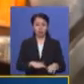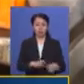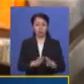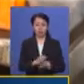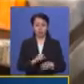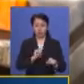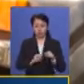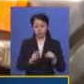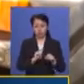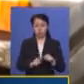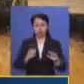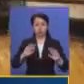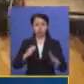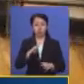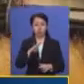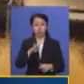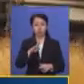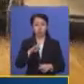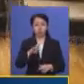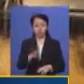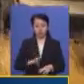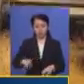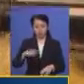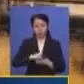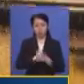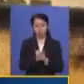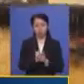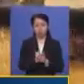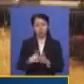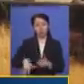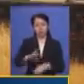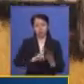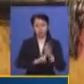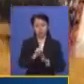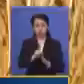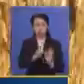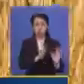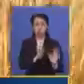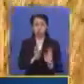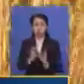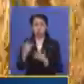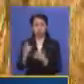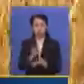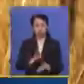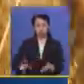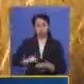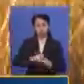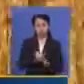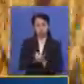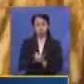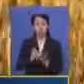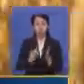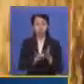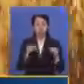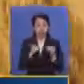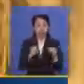раскрывается по горячим следам. Случай в Таньшинском районе – яркое тому подтверждение. Всего с начала нынешней уборочной кампании в области зарегистрировано и раскрыто